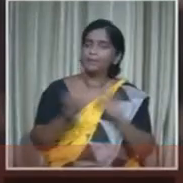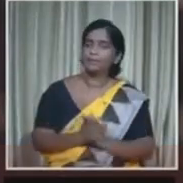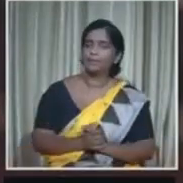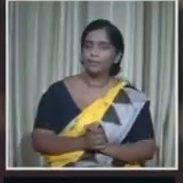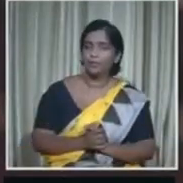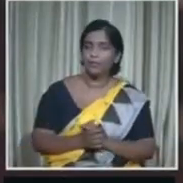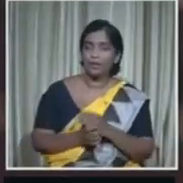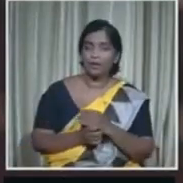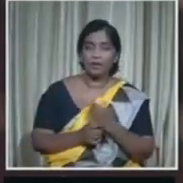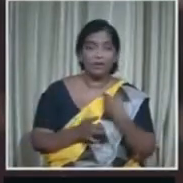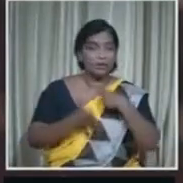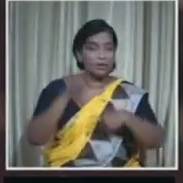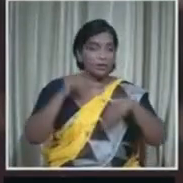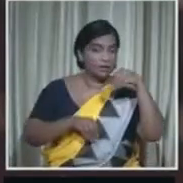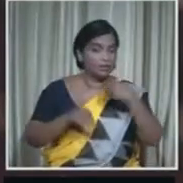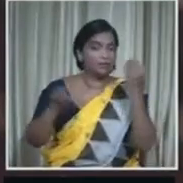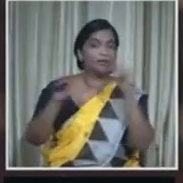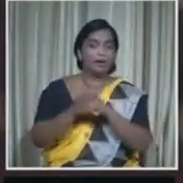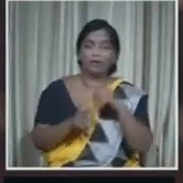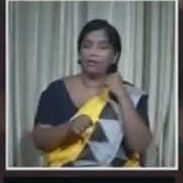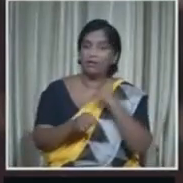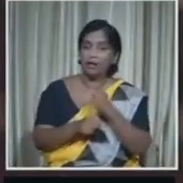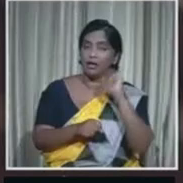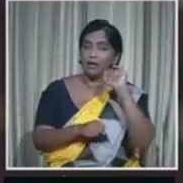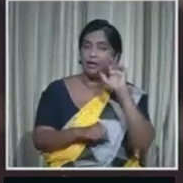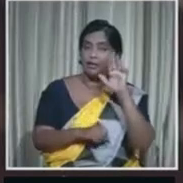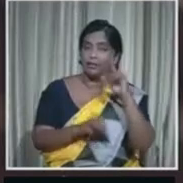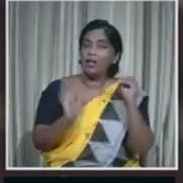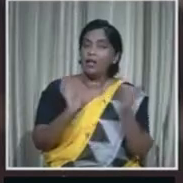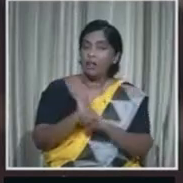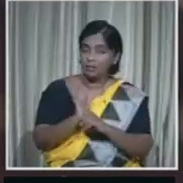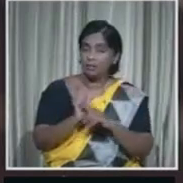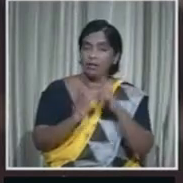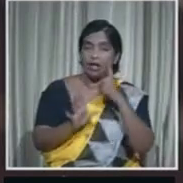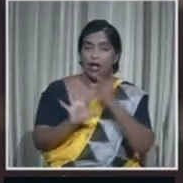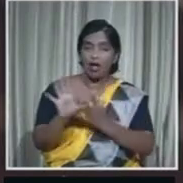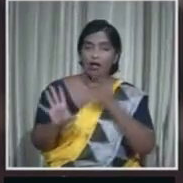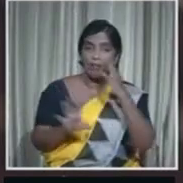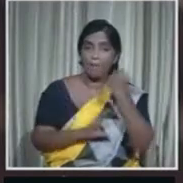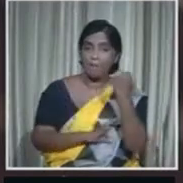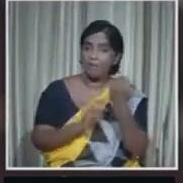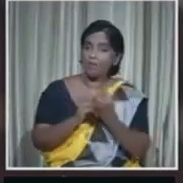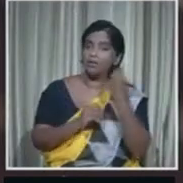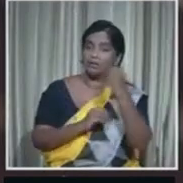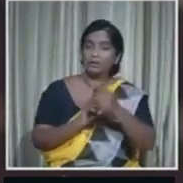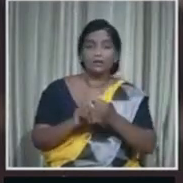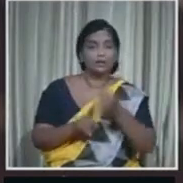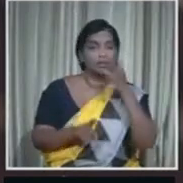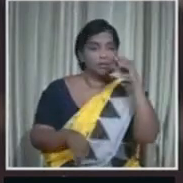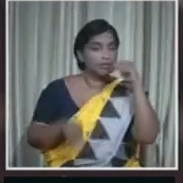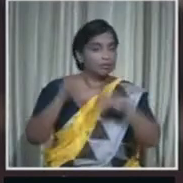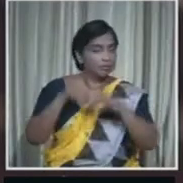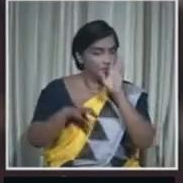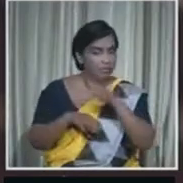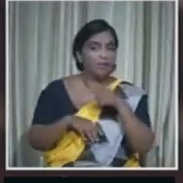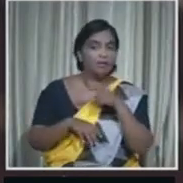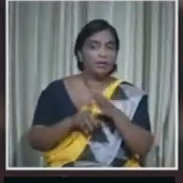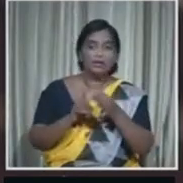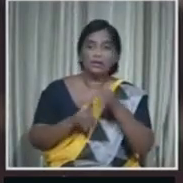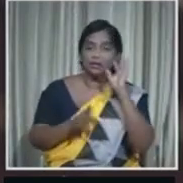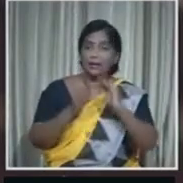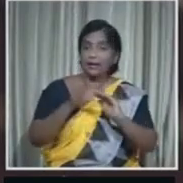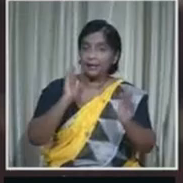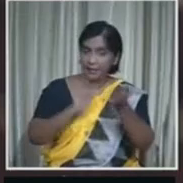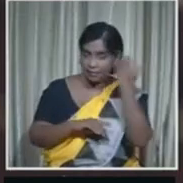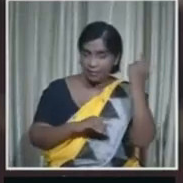ඡන්දේ බලයට පත්තරේ ආණ්ඩුවක් 69 ලක්ෂයක් ජනාධිපතිට අවුරුදු 5ක බලයක් දීලා වෙලා ජනාධිපති කරපුවාම ඒ ජනාධිපතිගේ ගෙදර යන්න